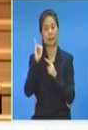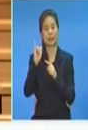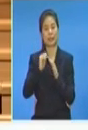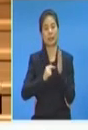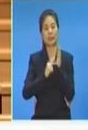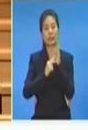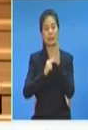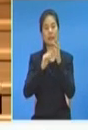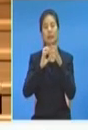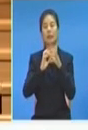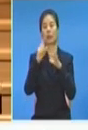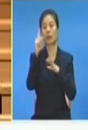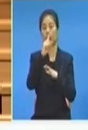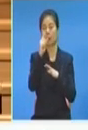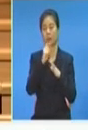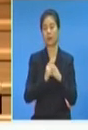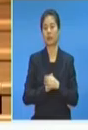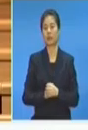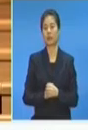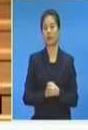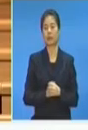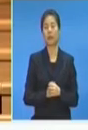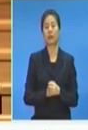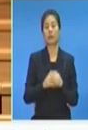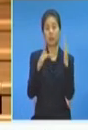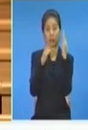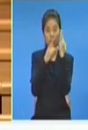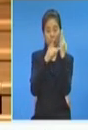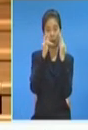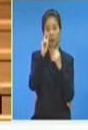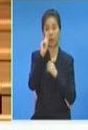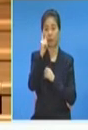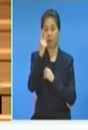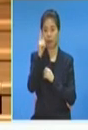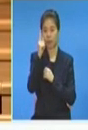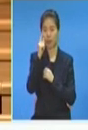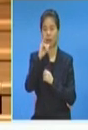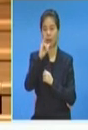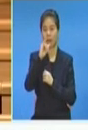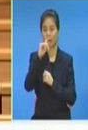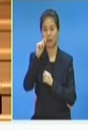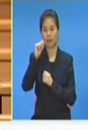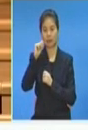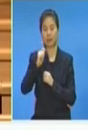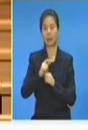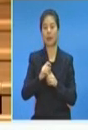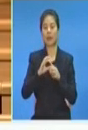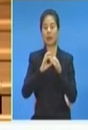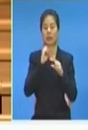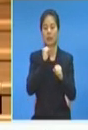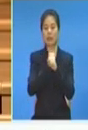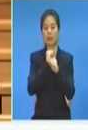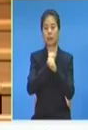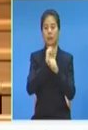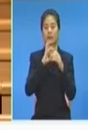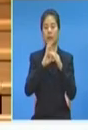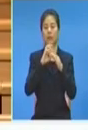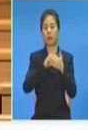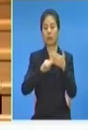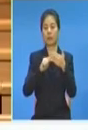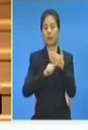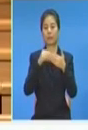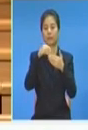นำไอทีมาใช้ผมต่อเนื่องกับเรื่องพยานเมื่อสักครู่นะครับว่า